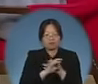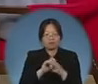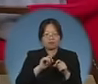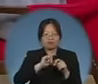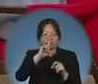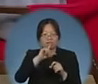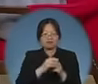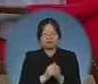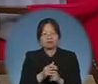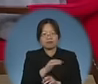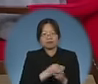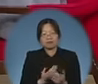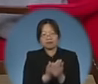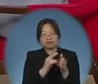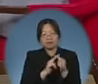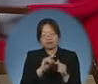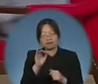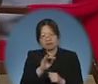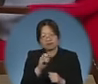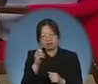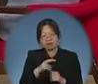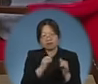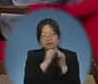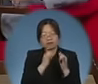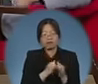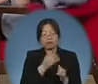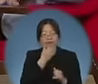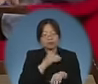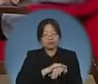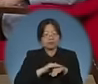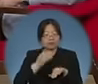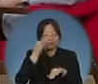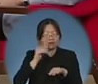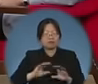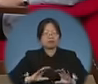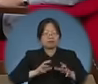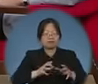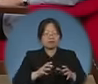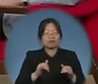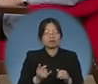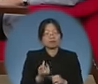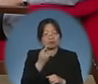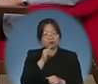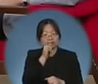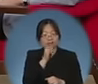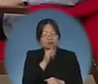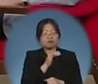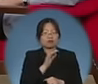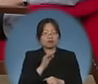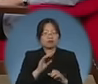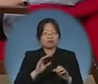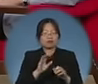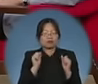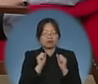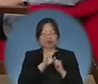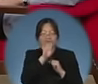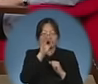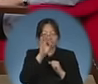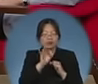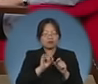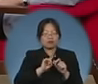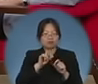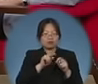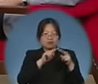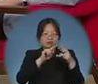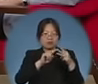대체로 경제발전 수준 또 사회복지가 좀 잘 된 나라들이 높게 나오더라고요. 나오죠. 북유럽이나 이런 국가들이 대체로